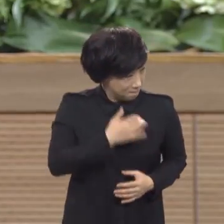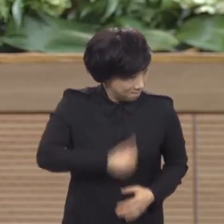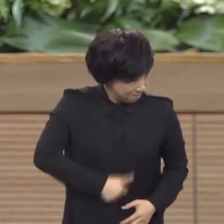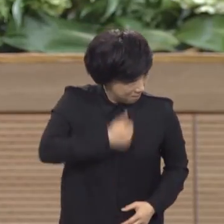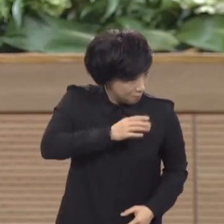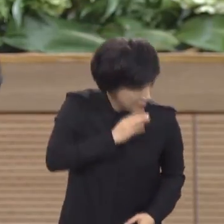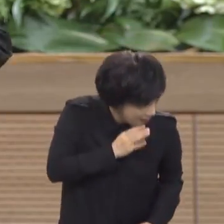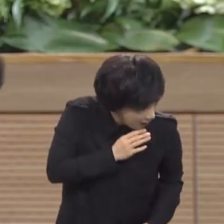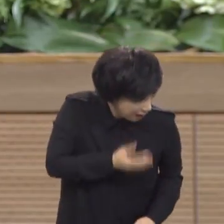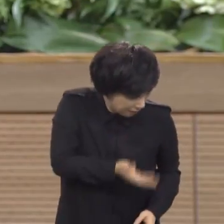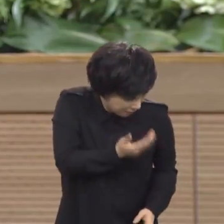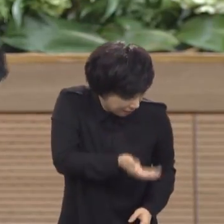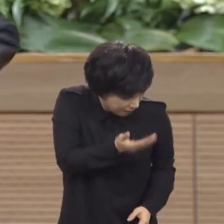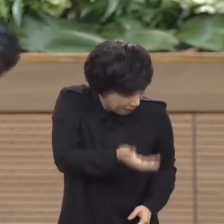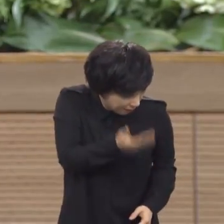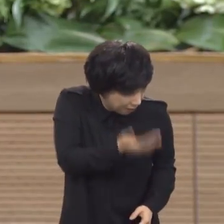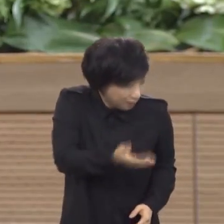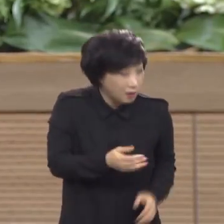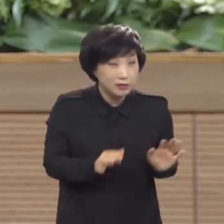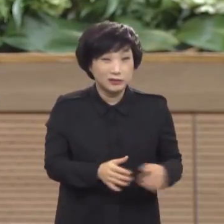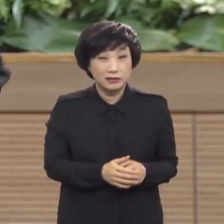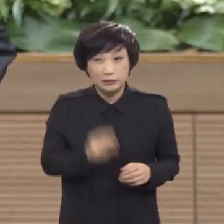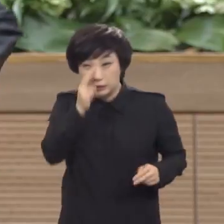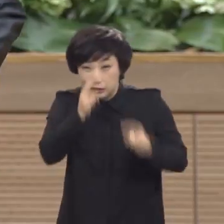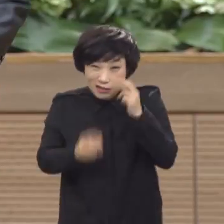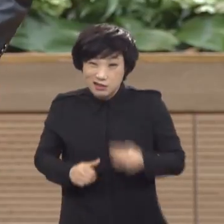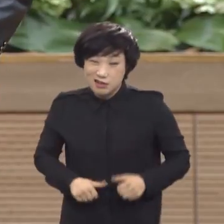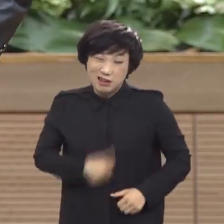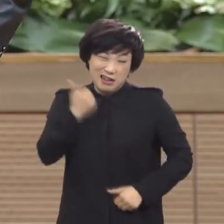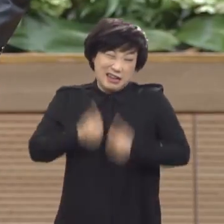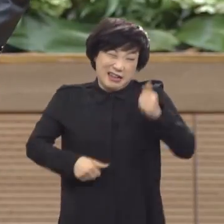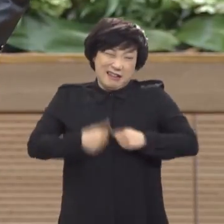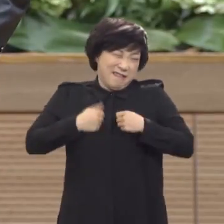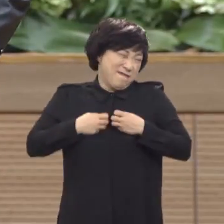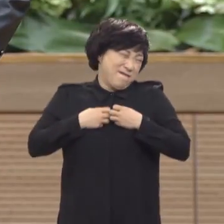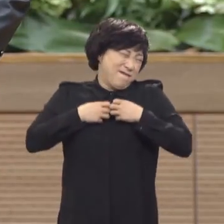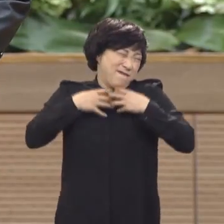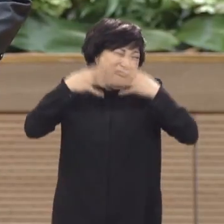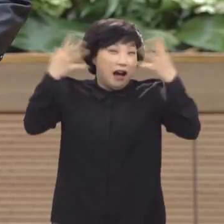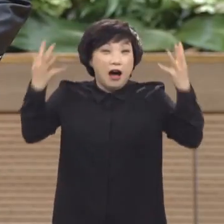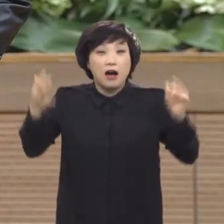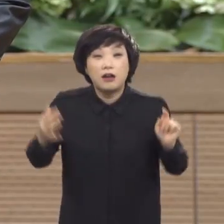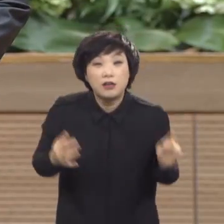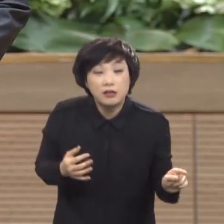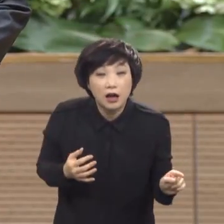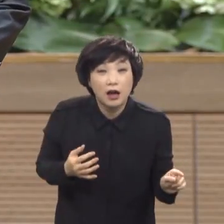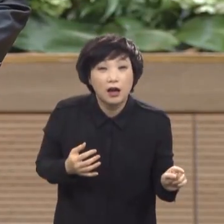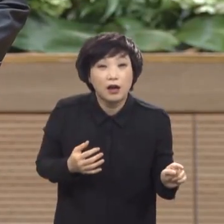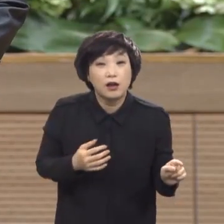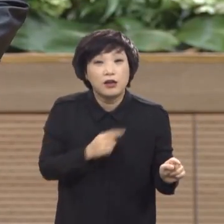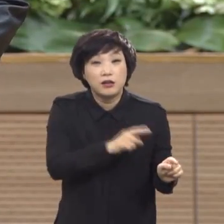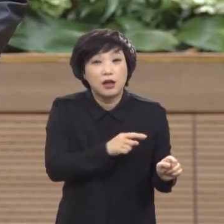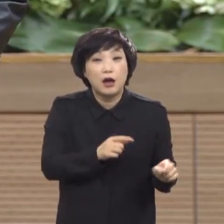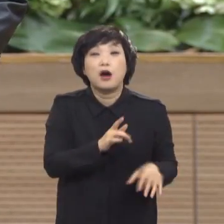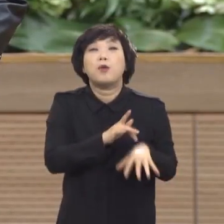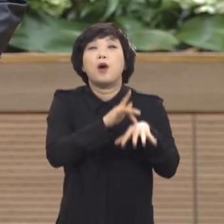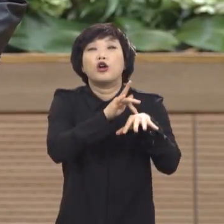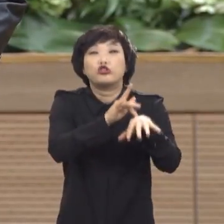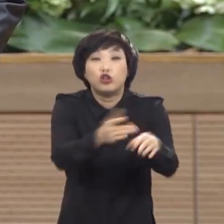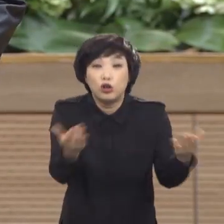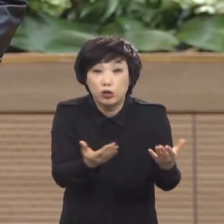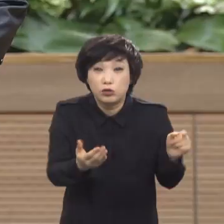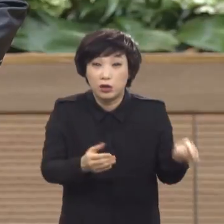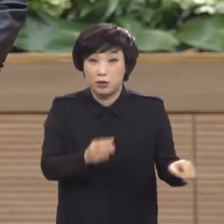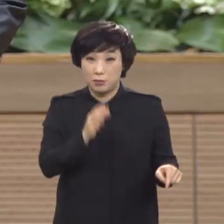않냐? 막 시기 질투와 분이 경로하는데, 요게 어마어마한 마귀사단 귀신